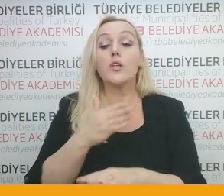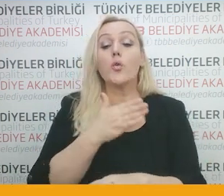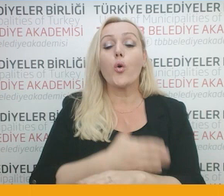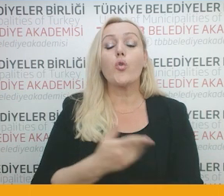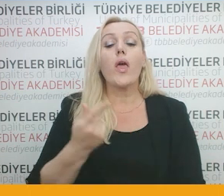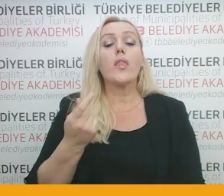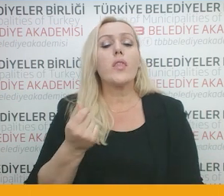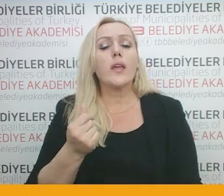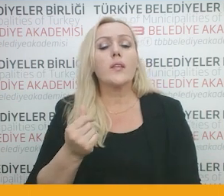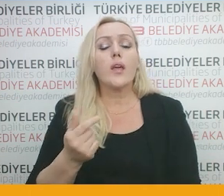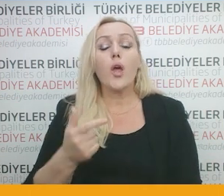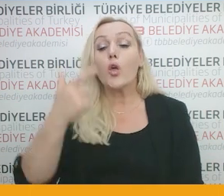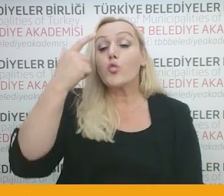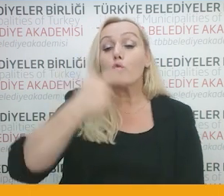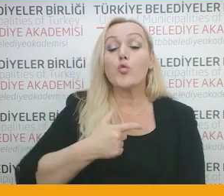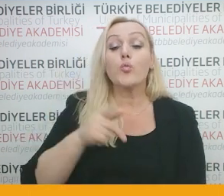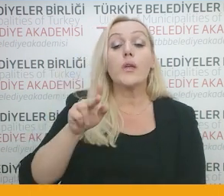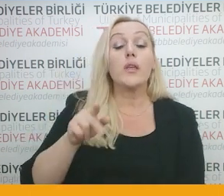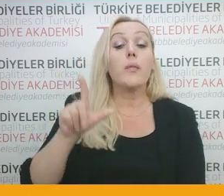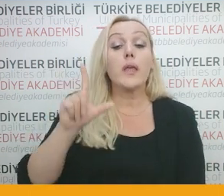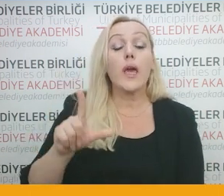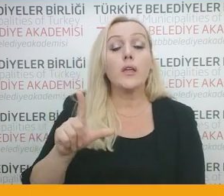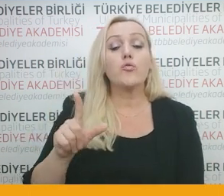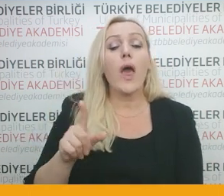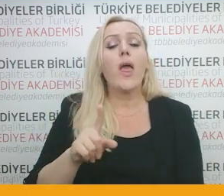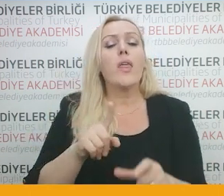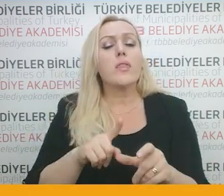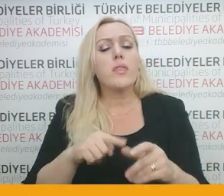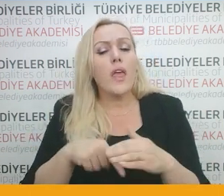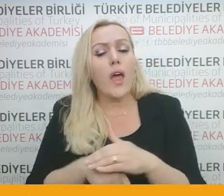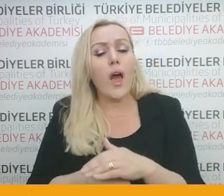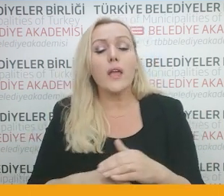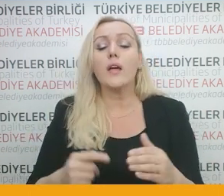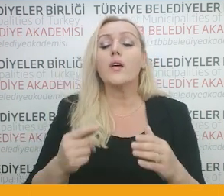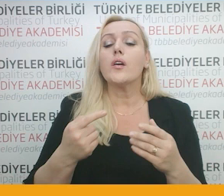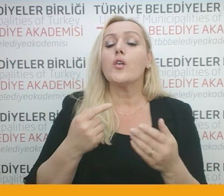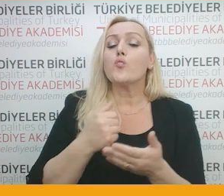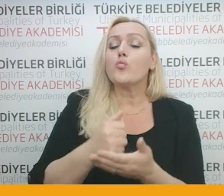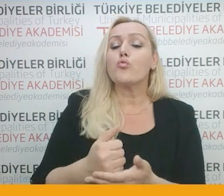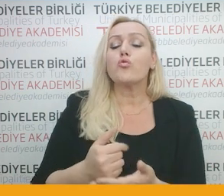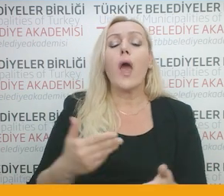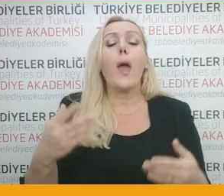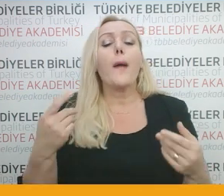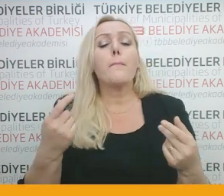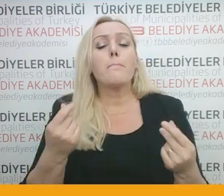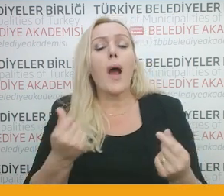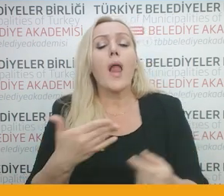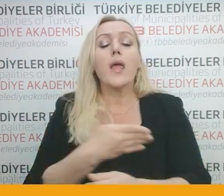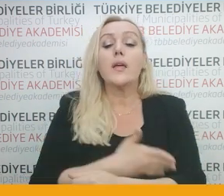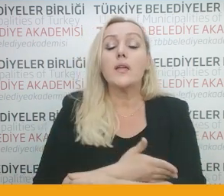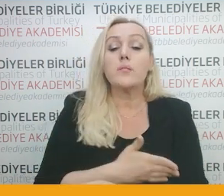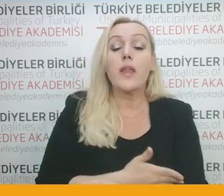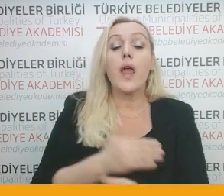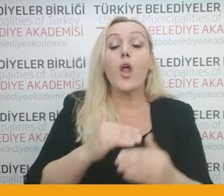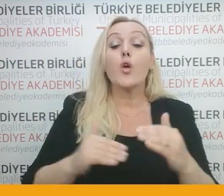nakit mevcudu, nakit durumu gibi gerekçelerle ayrıntılı harcama ve finansman programını gözetilerek mali hizmetler biriminde görüş alınarak